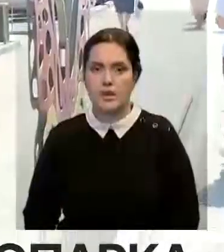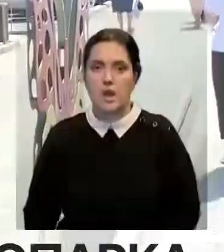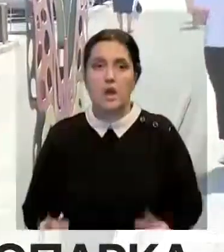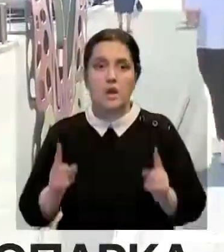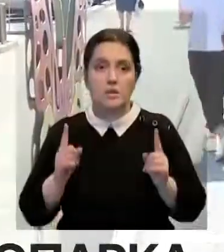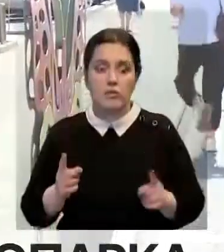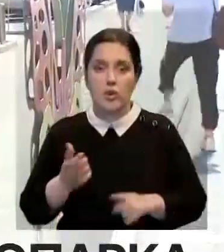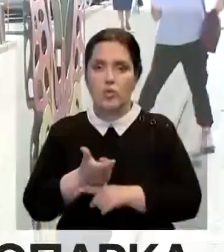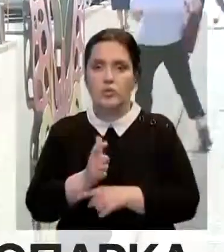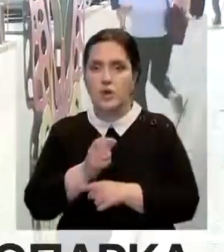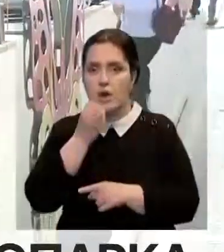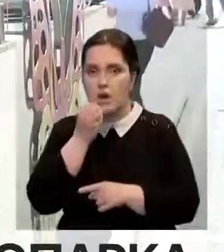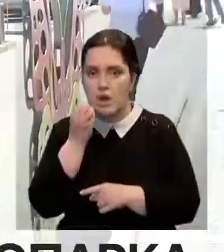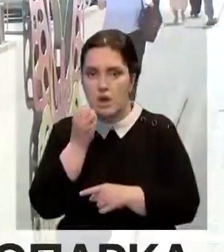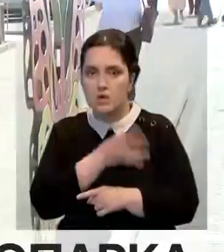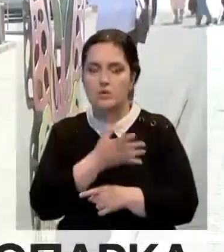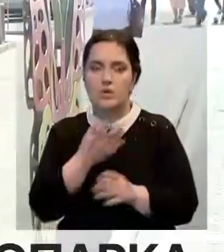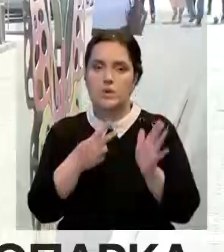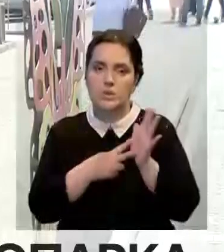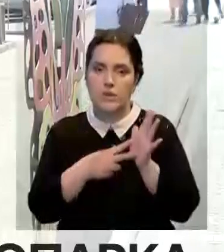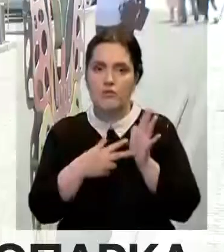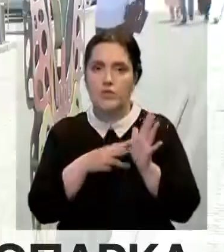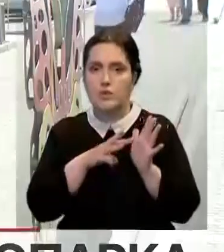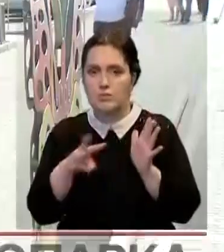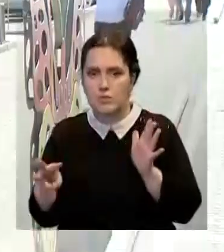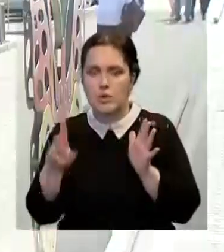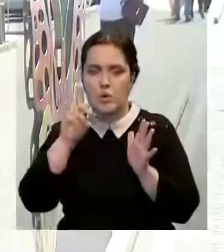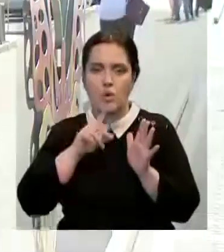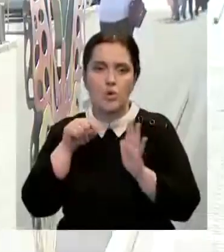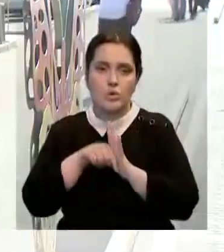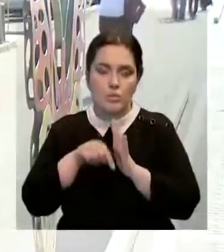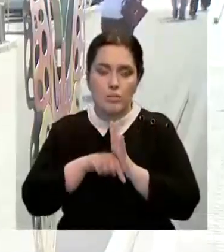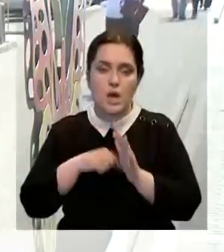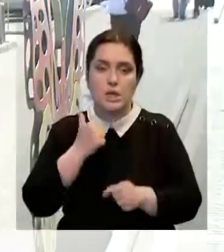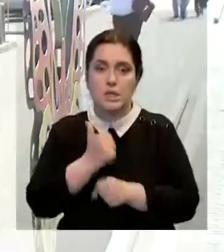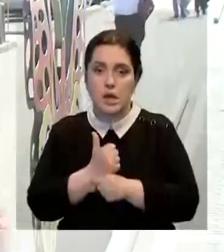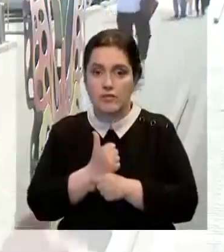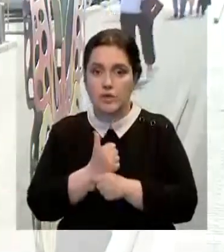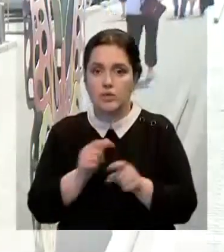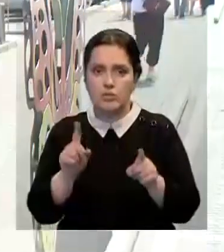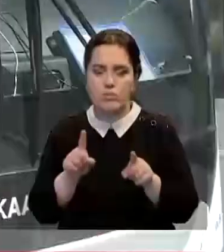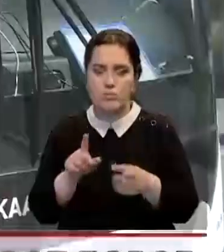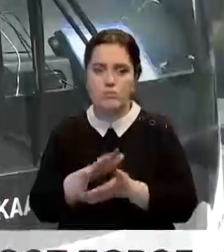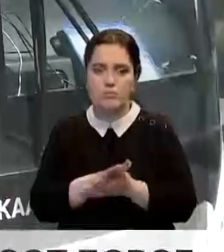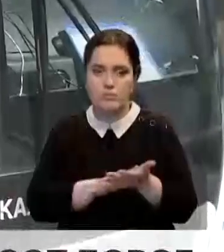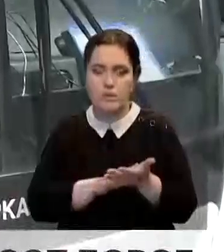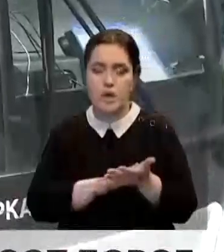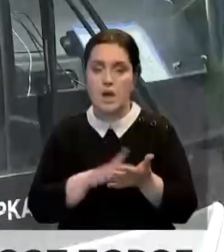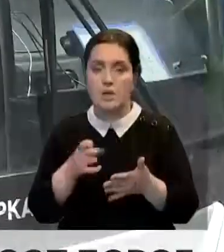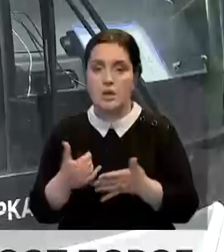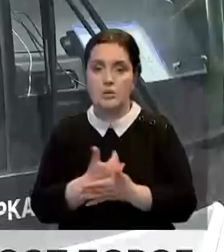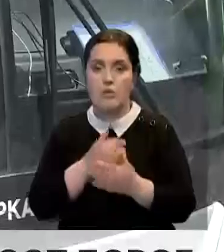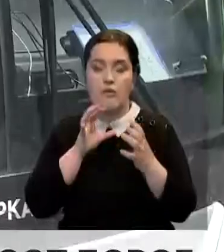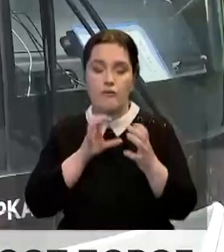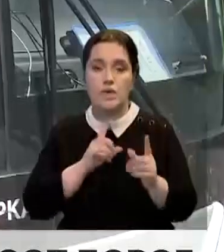соблюдается. Интервал 7-8 минут, 15 автобусов, комфортно. Главное, чтобы дальше так же продолжалось. На новых